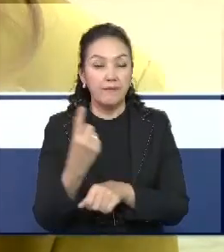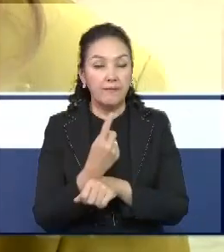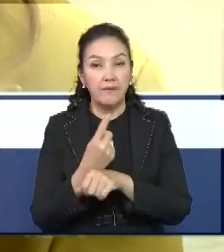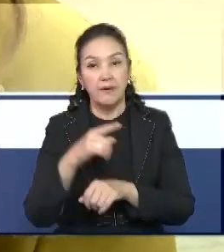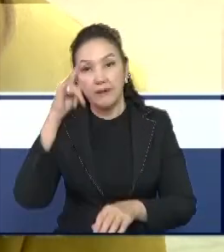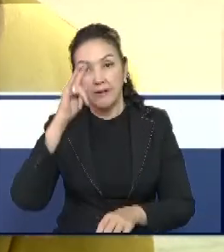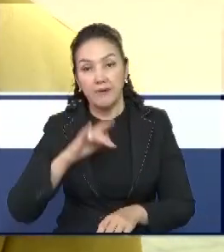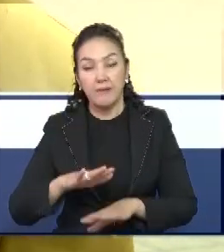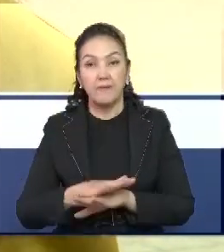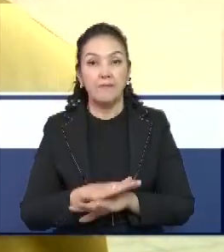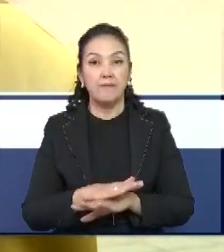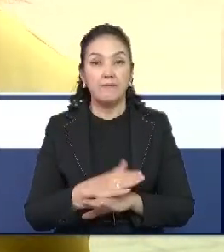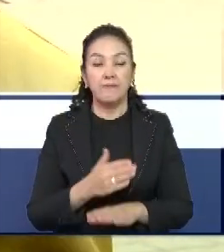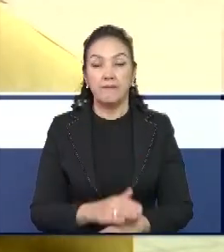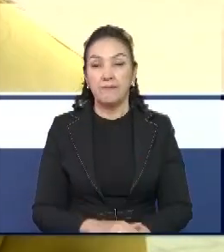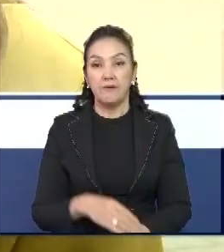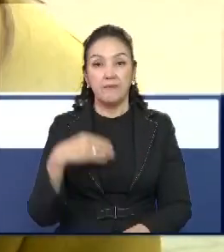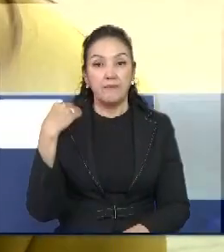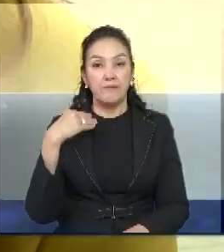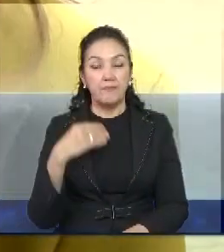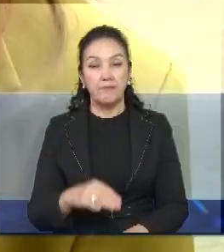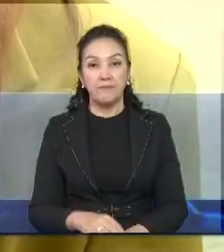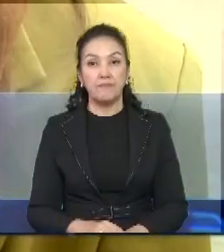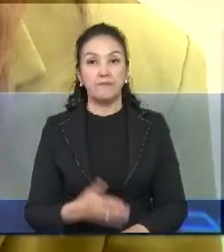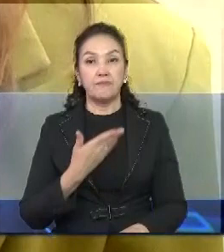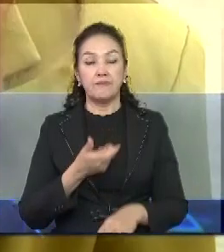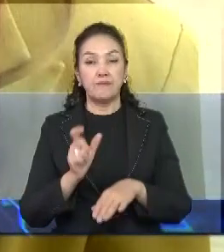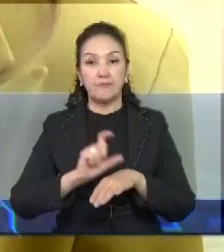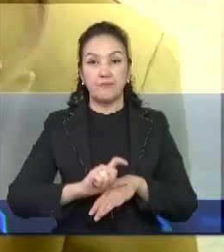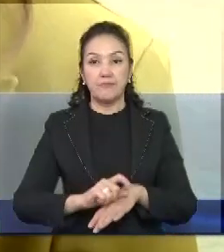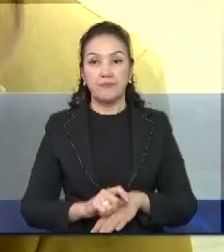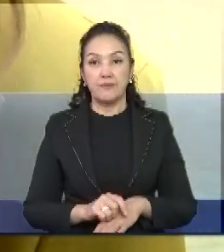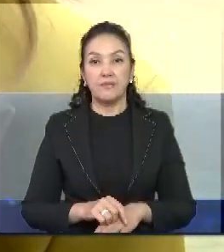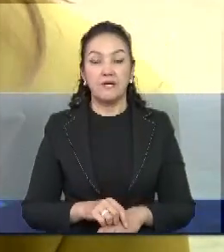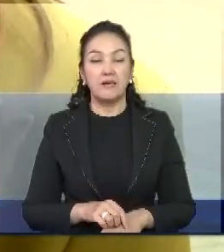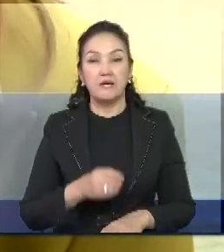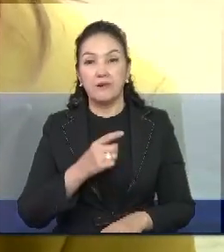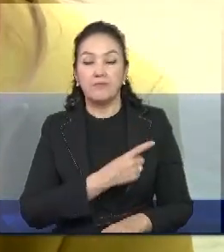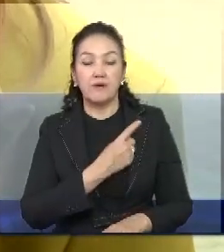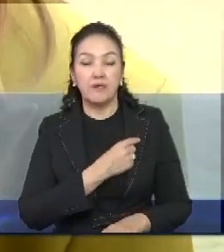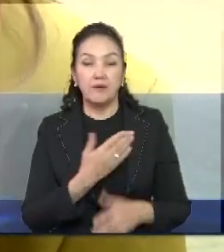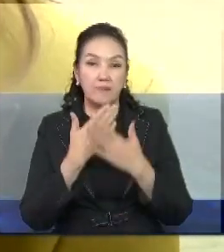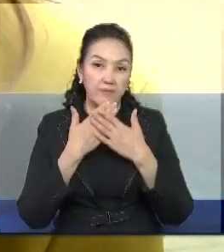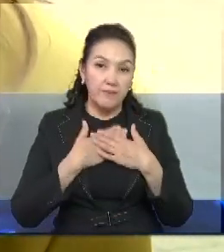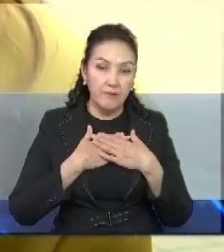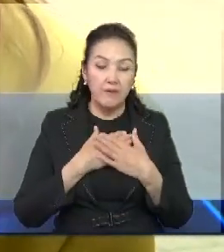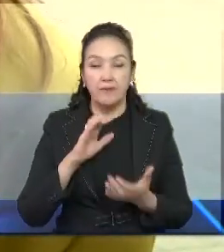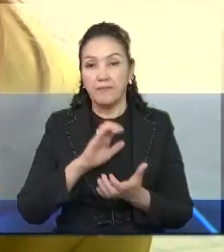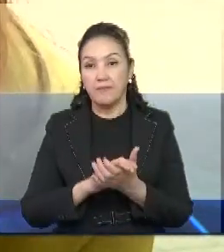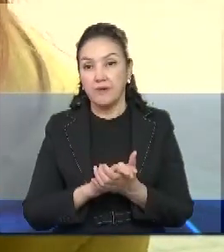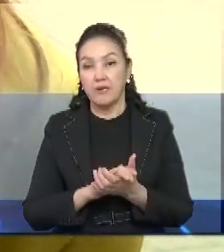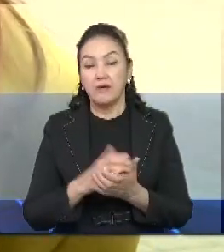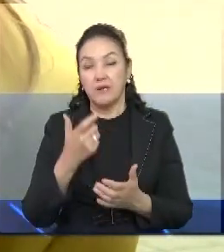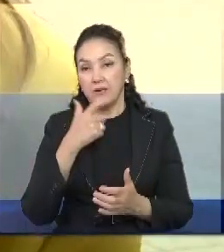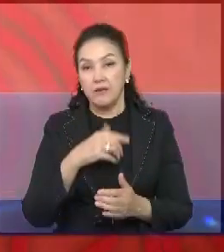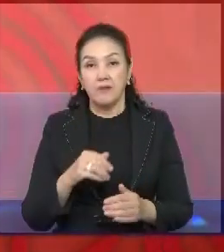в Казахстане, именно в Актюбе. Мне очень лестно быть мастером курса. Я сейчас познакомилась уже со